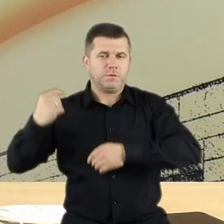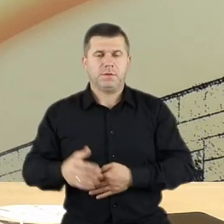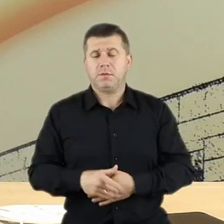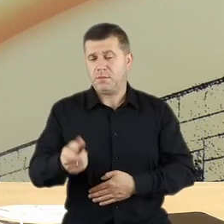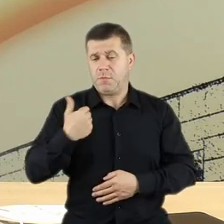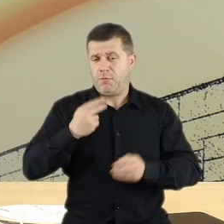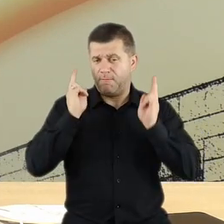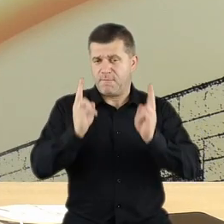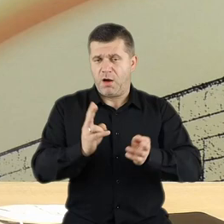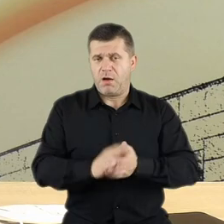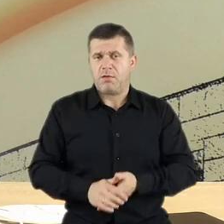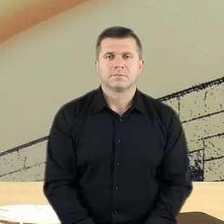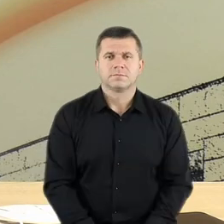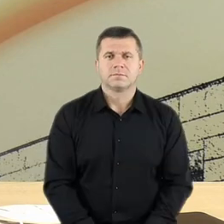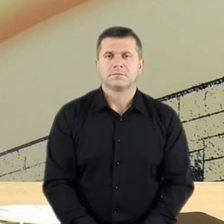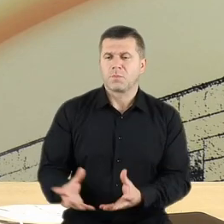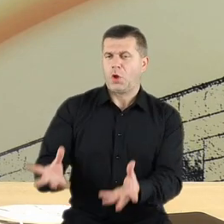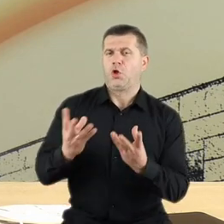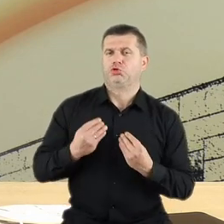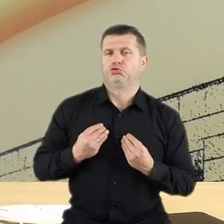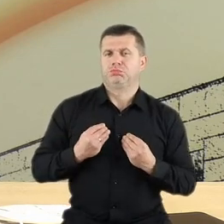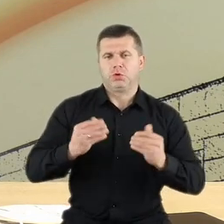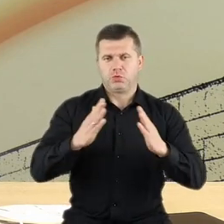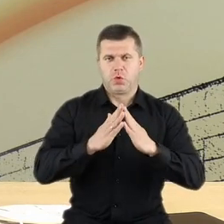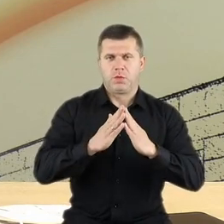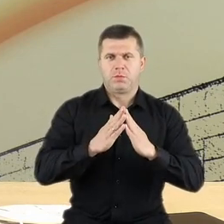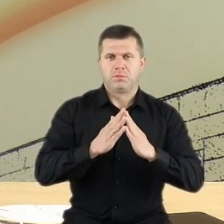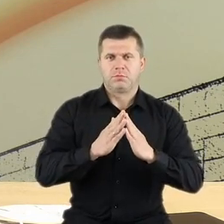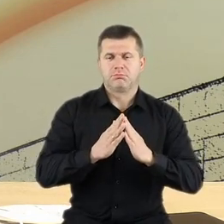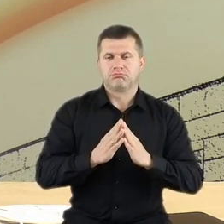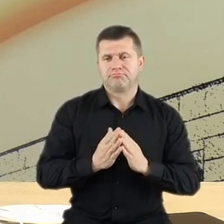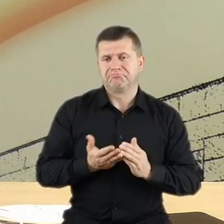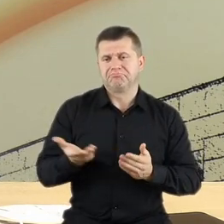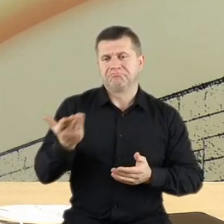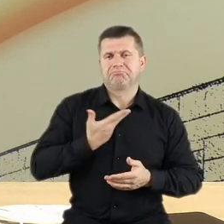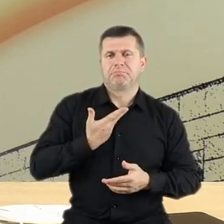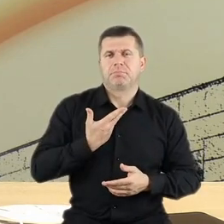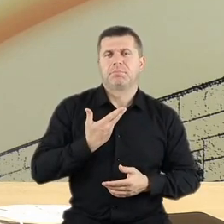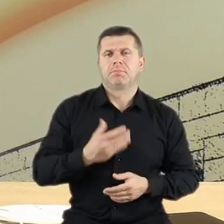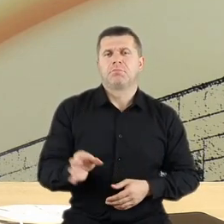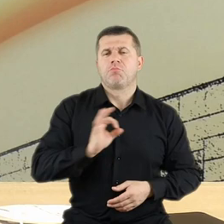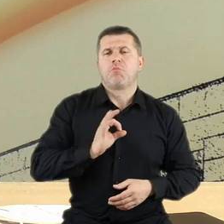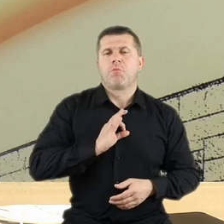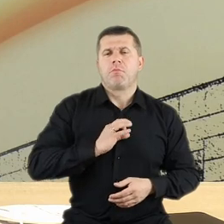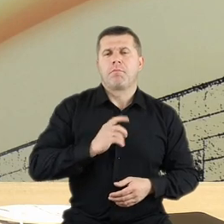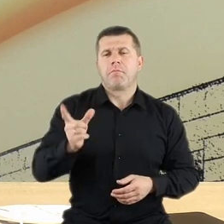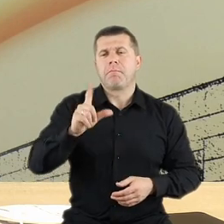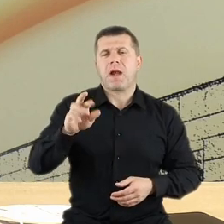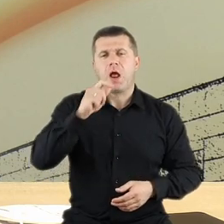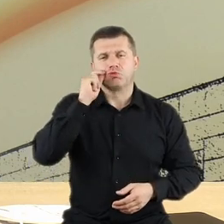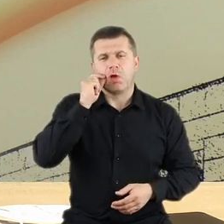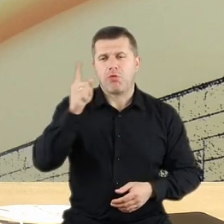że odziedziczyłam chatę po moich No mój pradziadek jeszcze ją